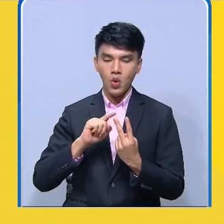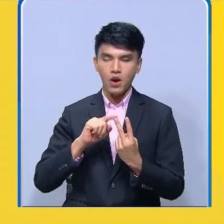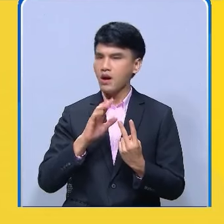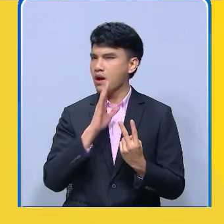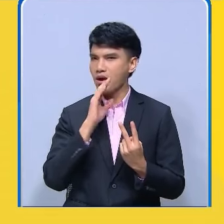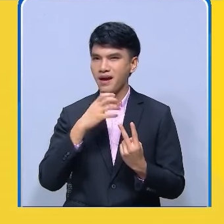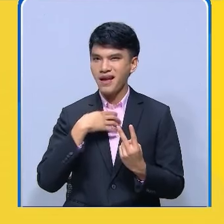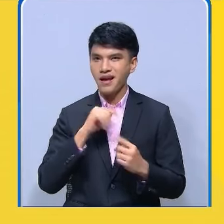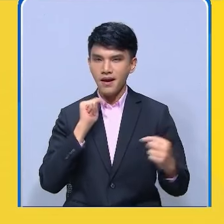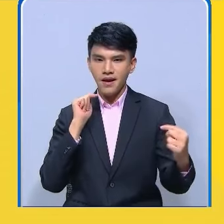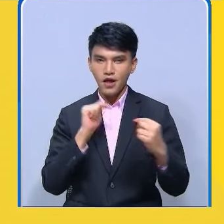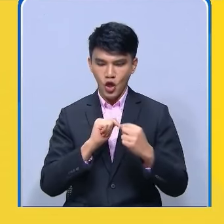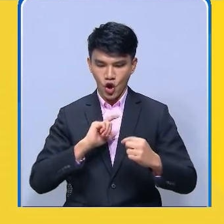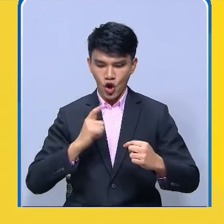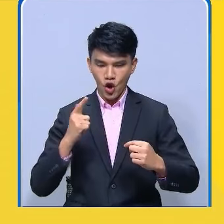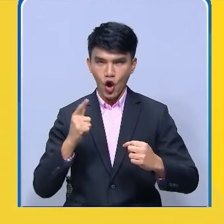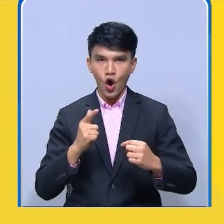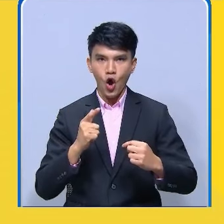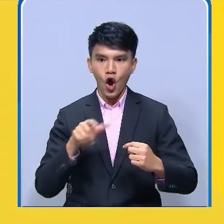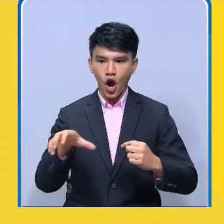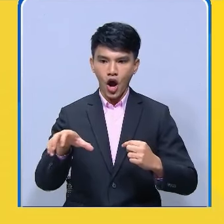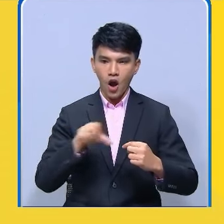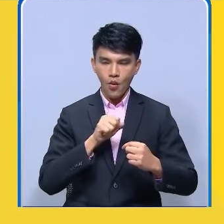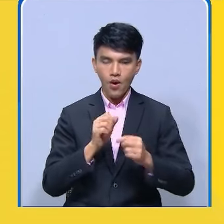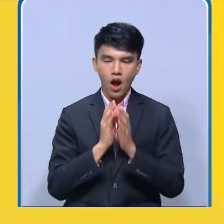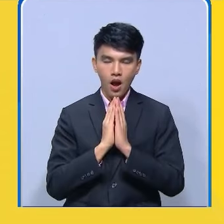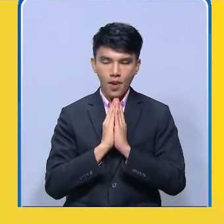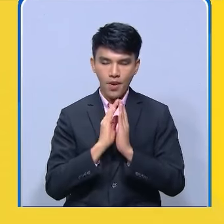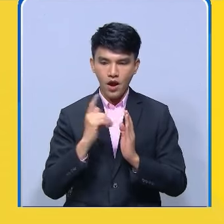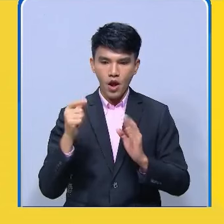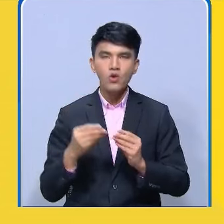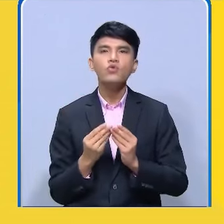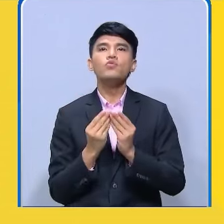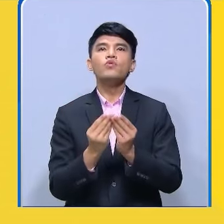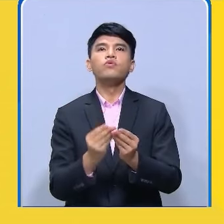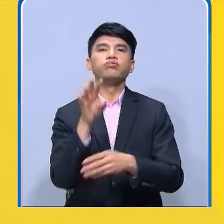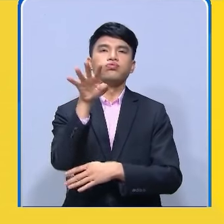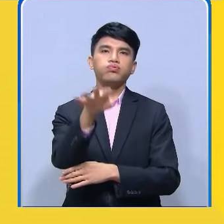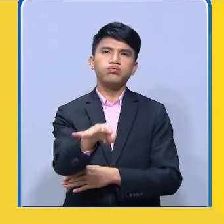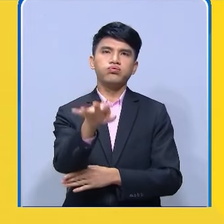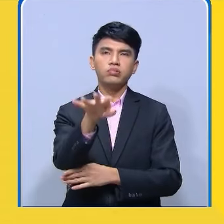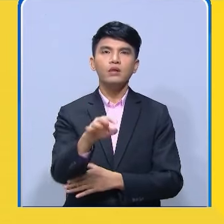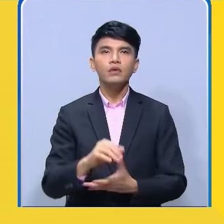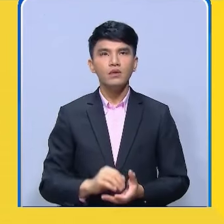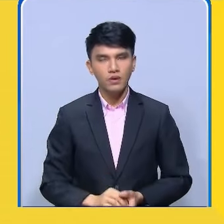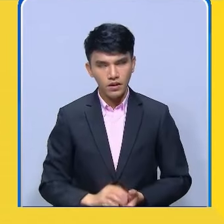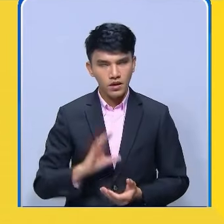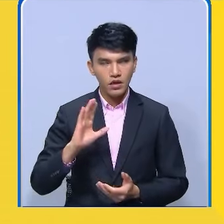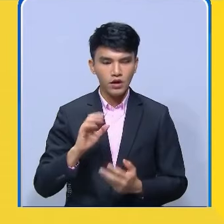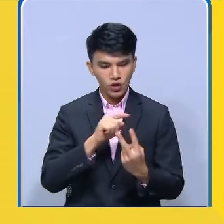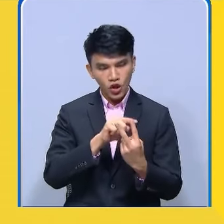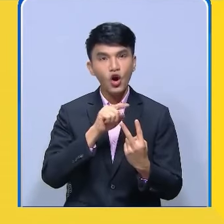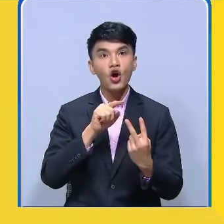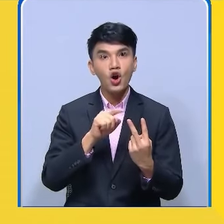จะให้แม่นยำต้องนำทองไปทำพิธีที่บ้านของเขาเดี๋ยวจะนำทองมาส่งคืนตอน 4:00 น.คราวนี้ทั้งพ่อตาและลูกเขยก็พ